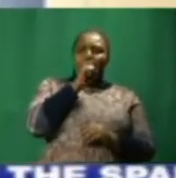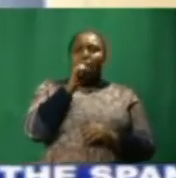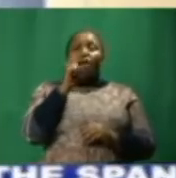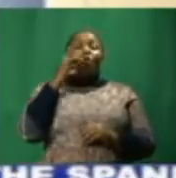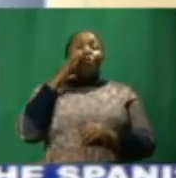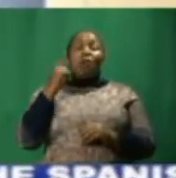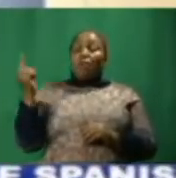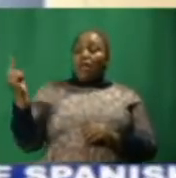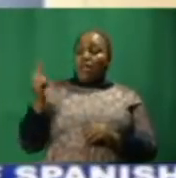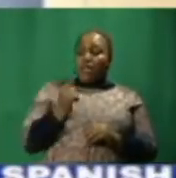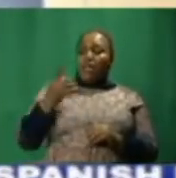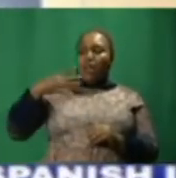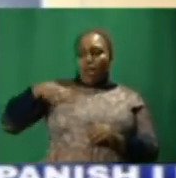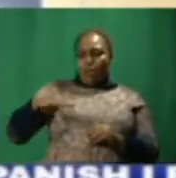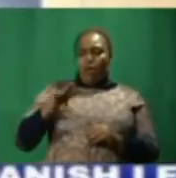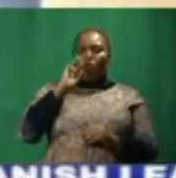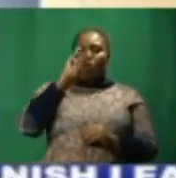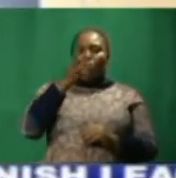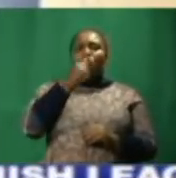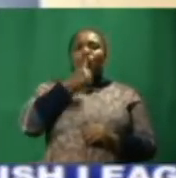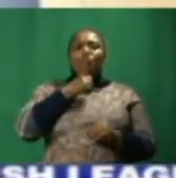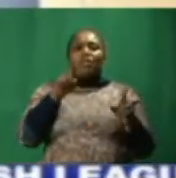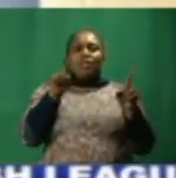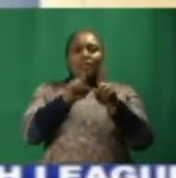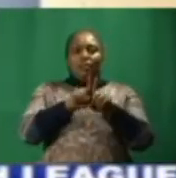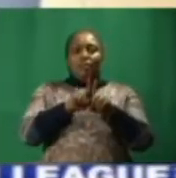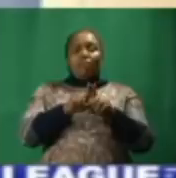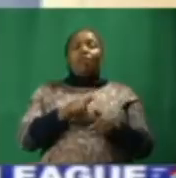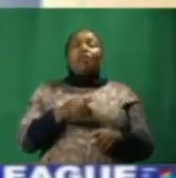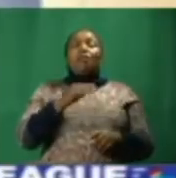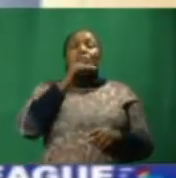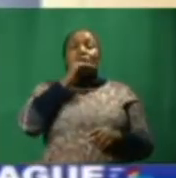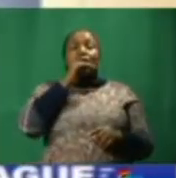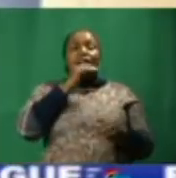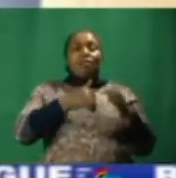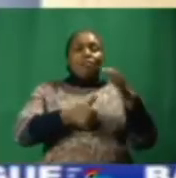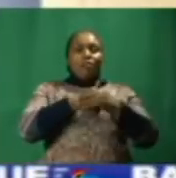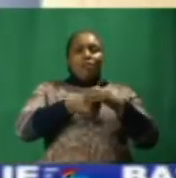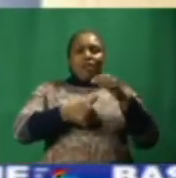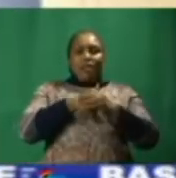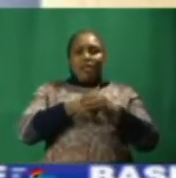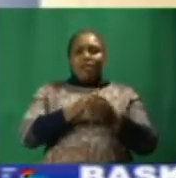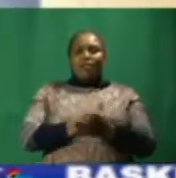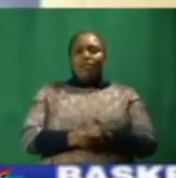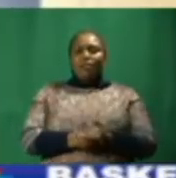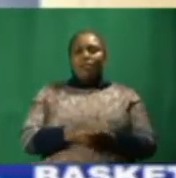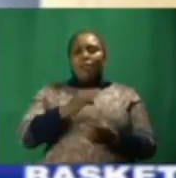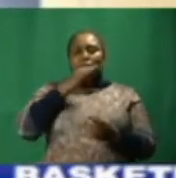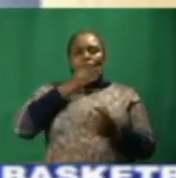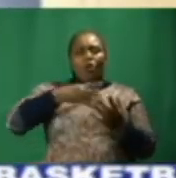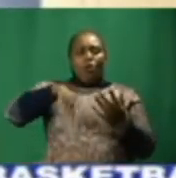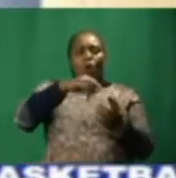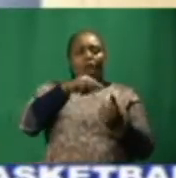labanye bathaphinza bayisebenzise. So kubalulekile ukuthi leto nto leto bathi clean